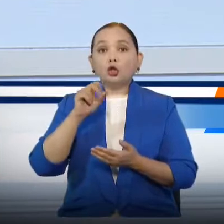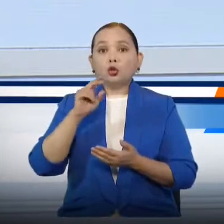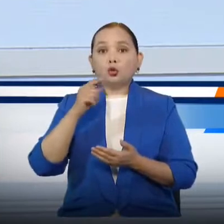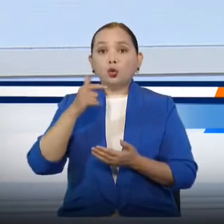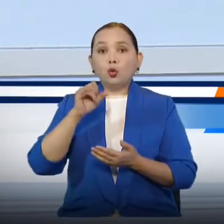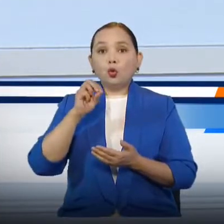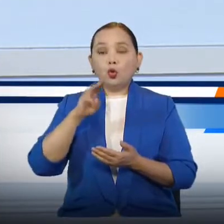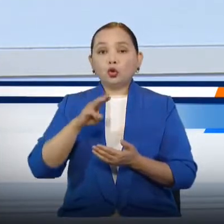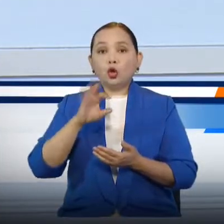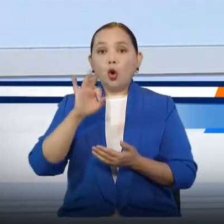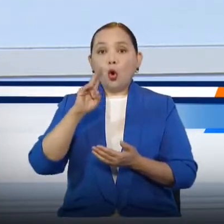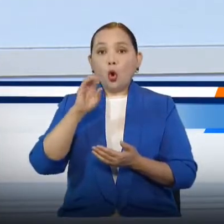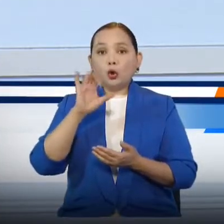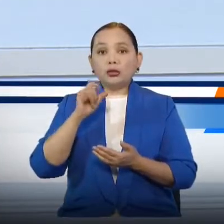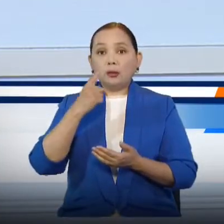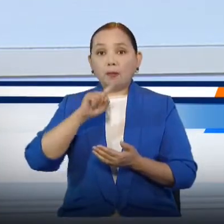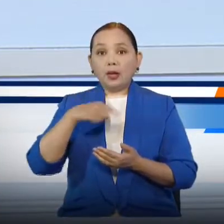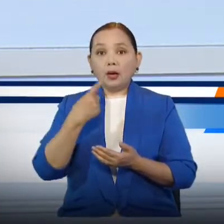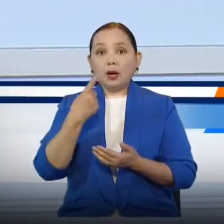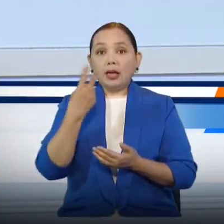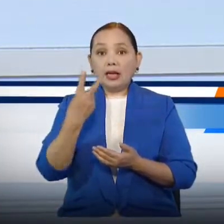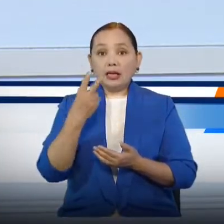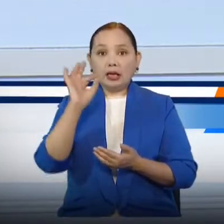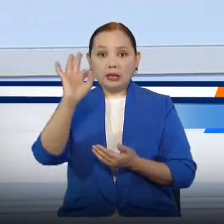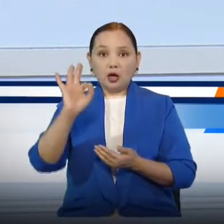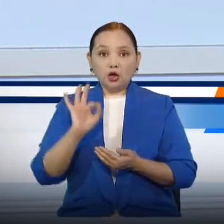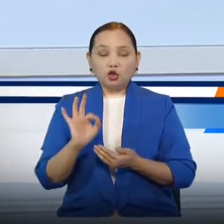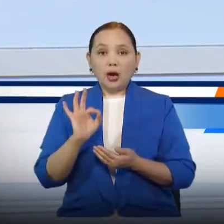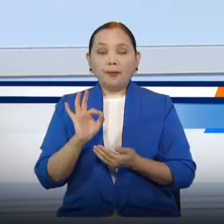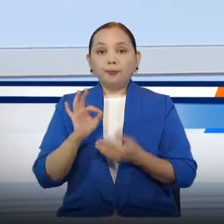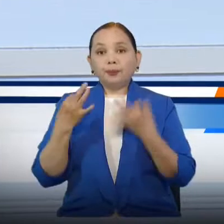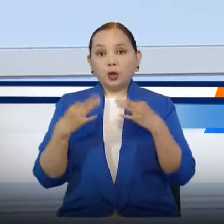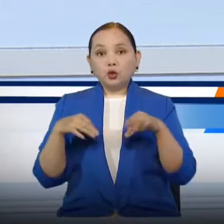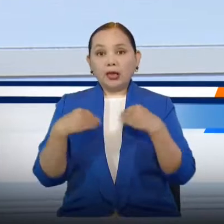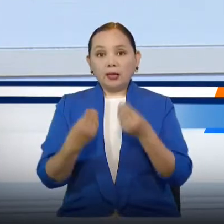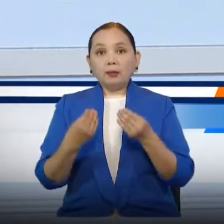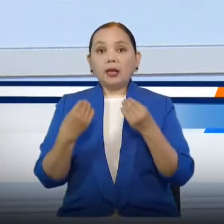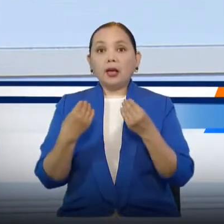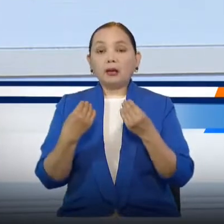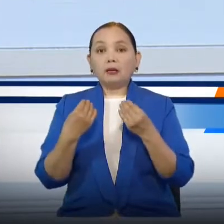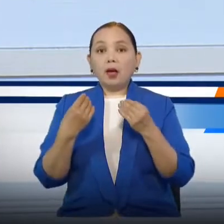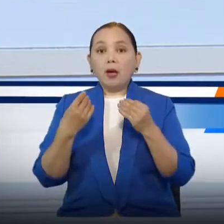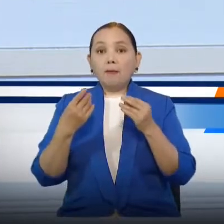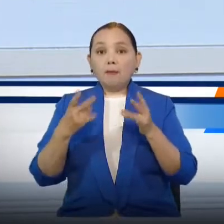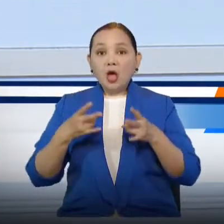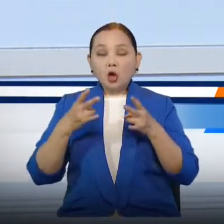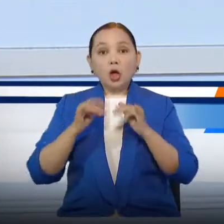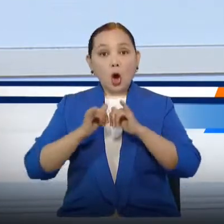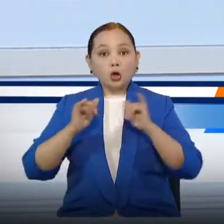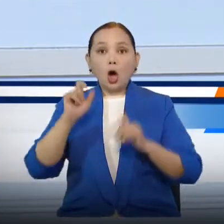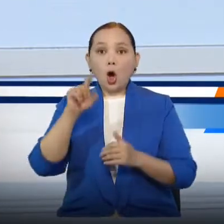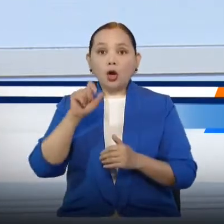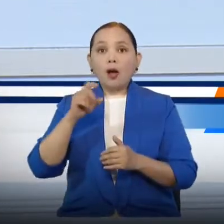oksidlari 1.1 va 1.2 daraja ruxsat etilgan me'yordan ortayotgan bo'lsa,